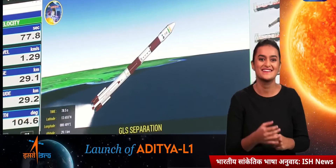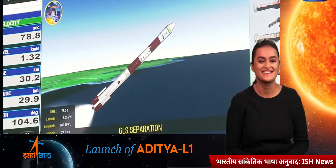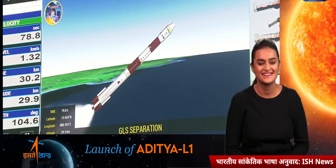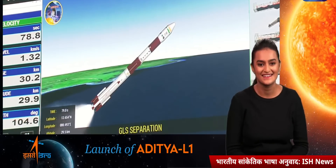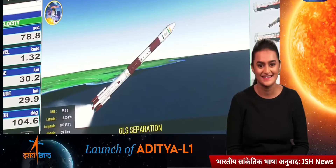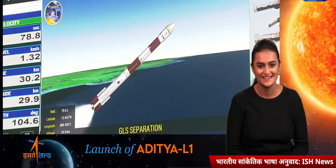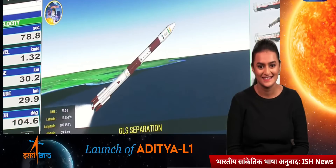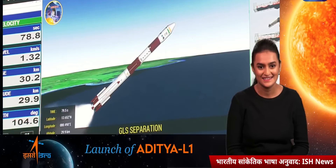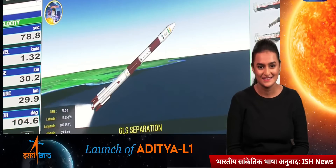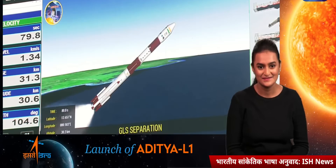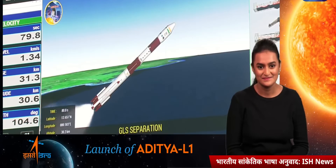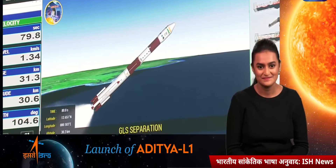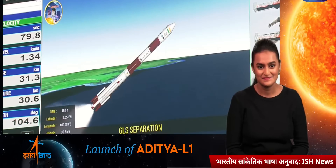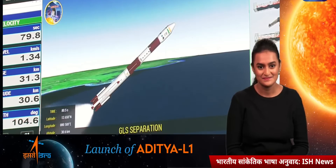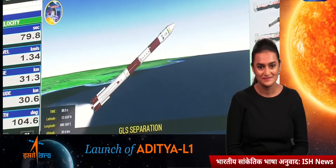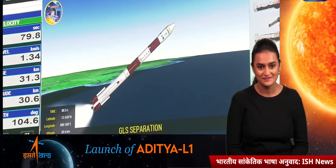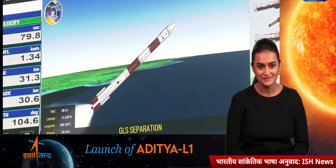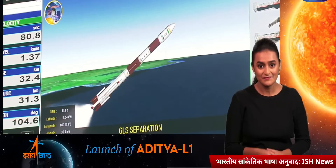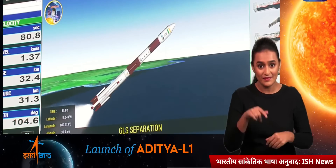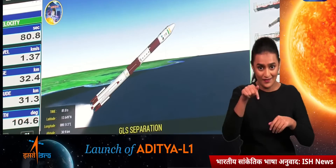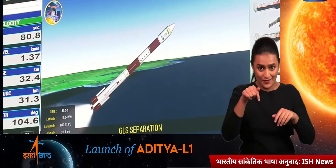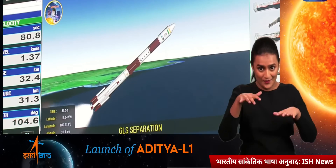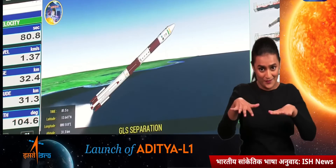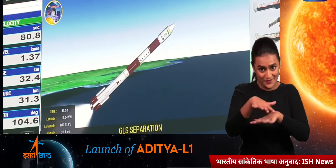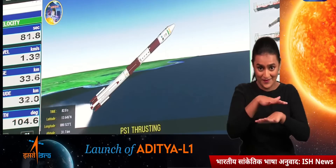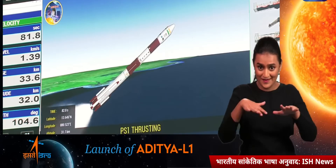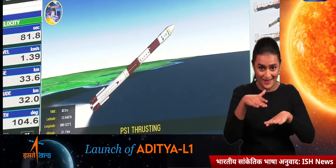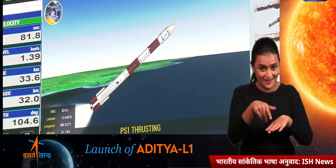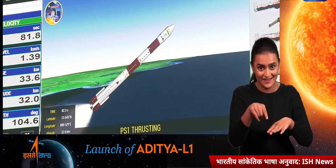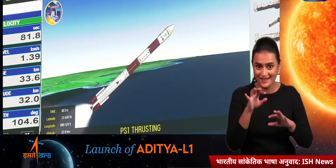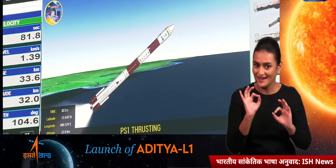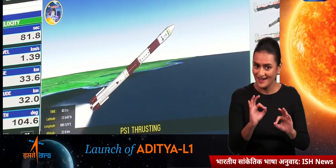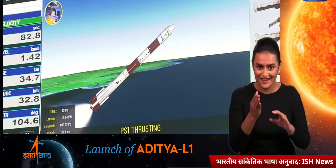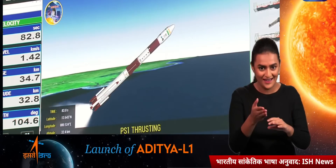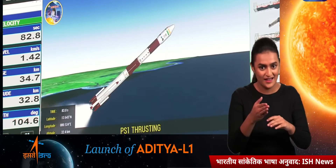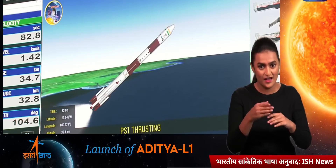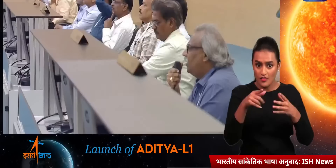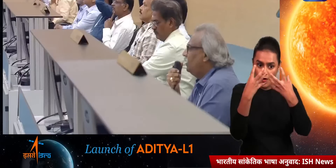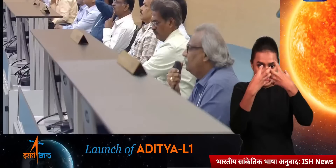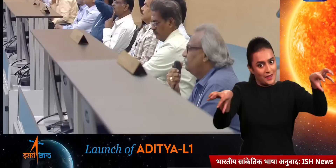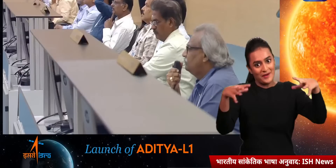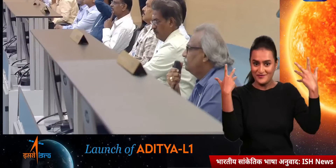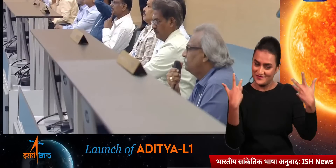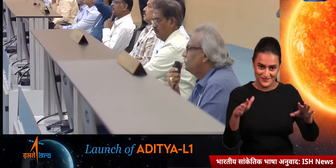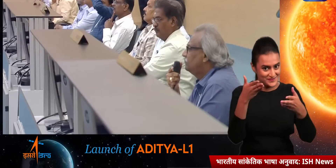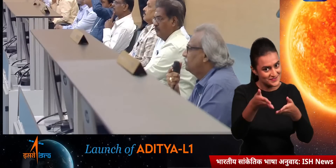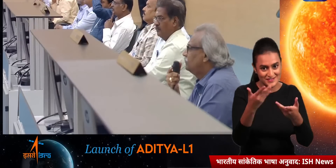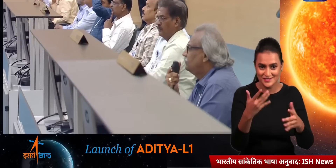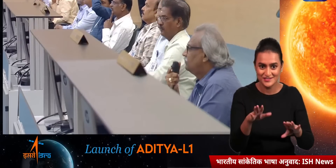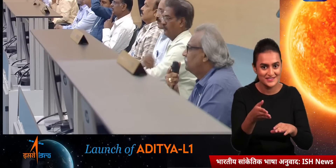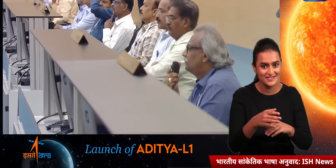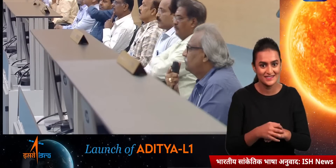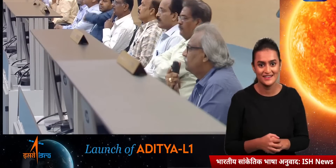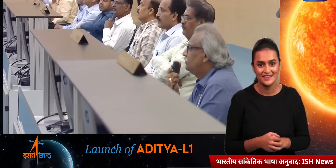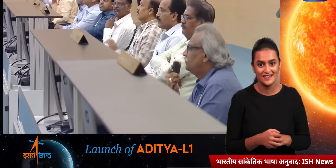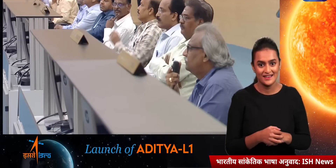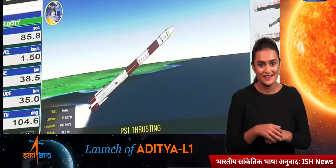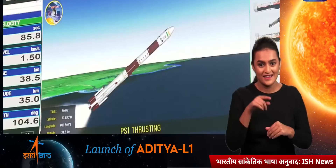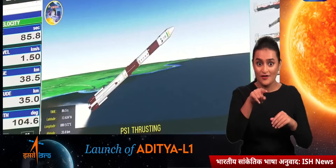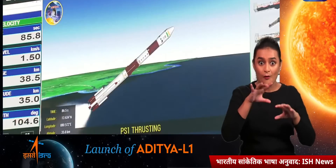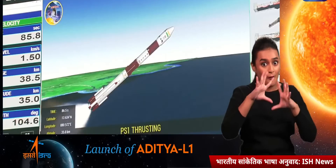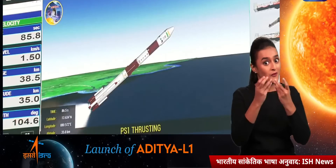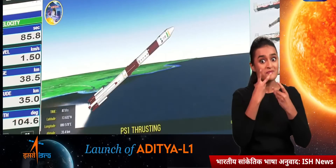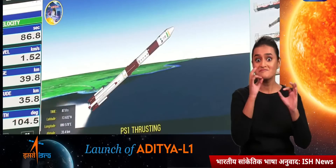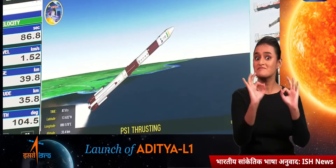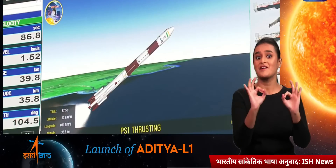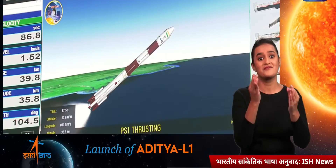जैसा कि निर्धारित है ग्राउंड लेड स्ट्रैप ऑन को सेपरेट कर दिया गया है Performance normal. और प्रथम चरण का निष्पादन सामान्य है।